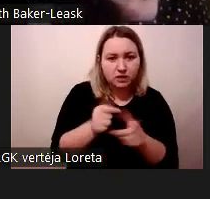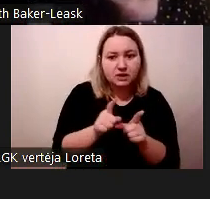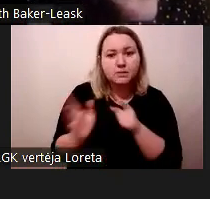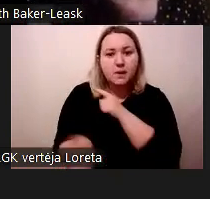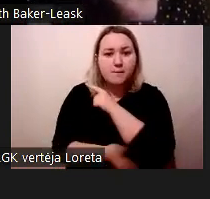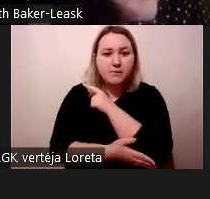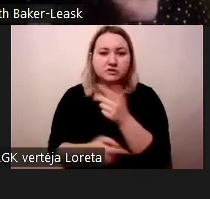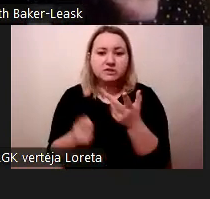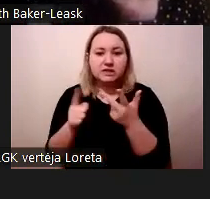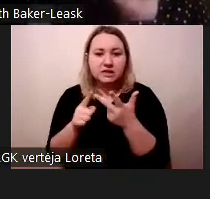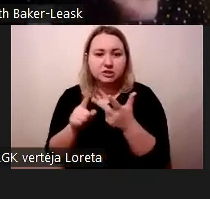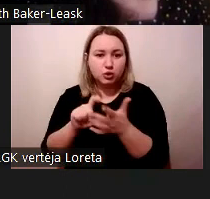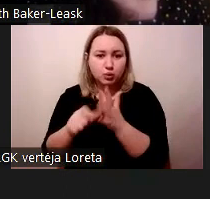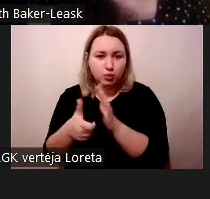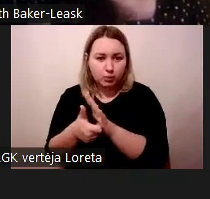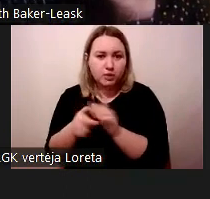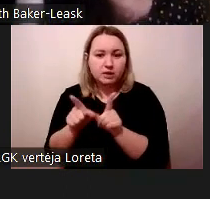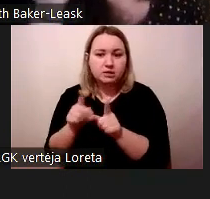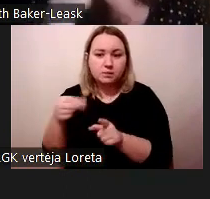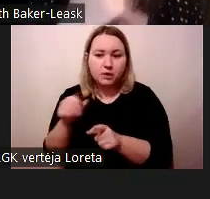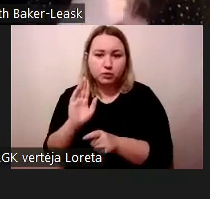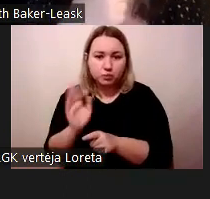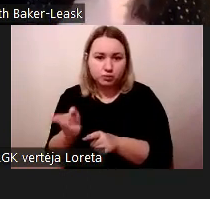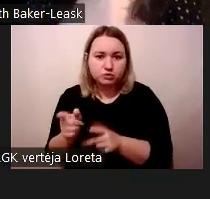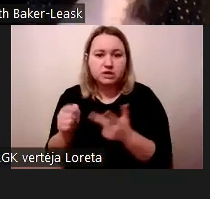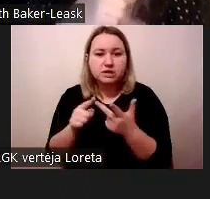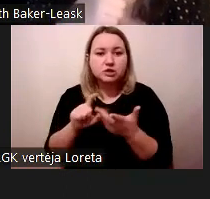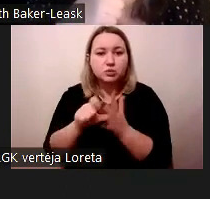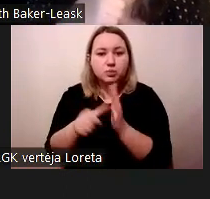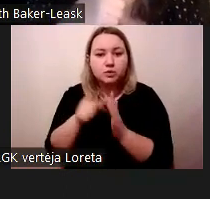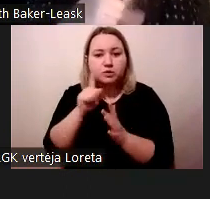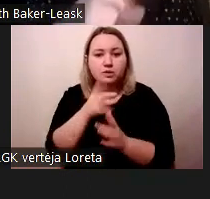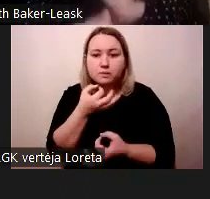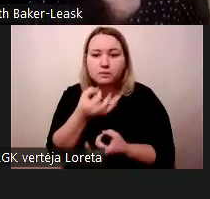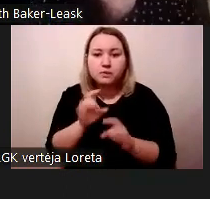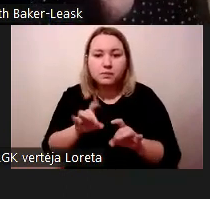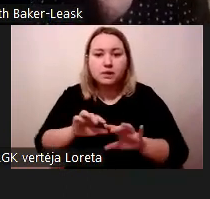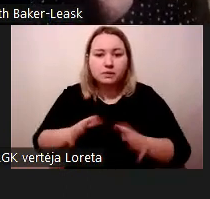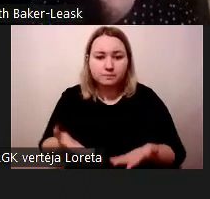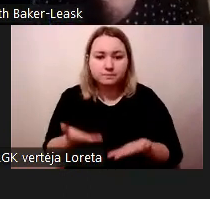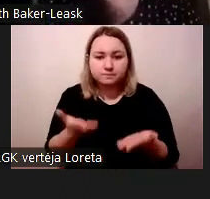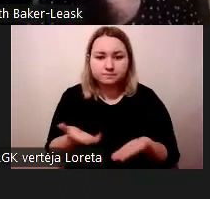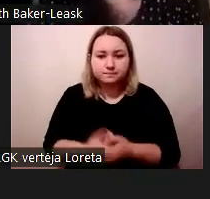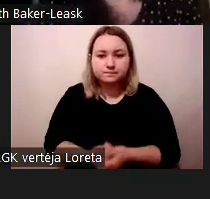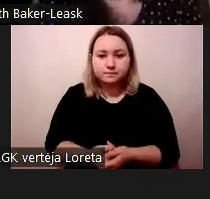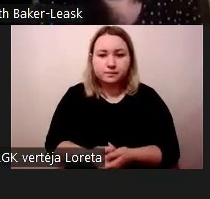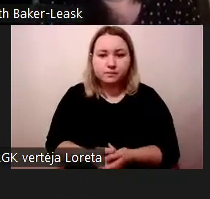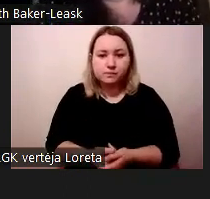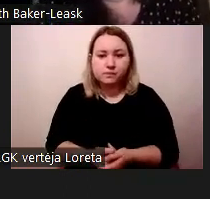trečia grupė ir mes tada pasidarysime pertrauką. Ką jūs norėtumėte pasakyti mums visiems?